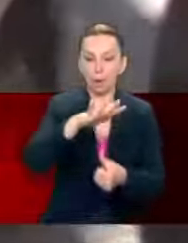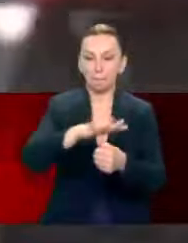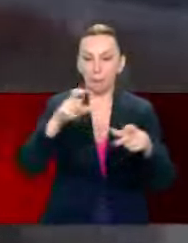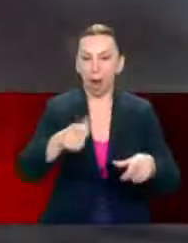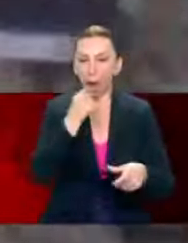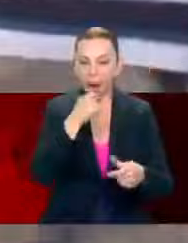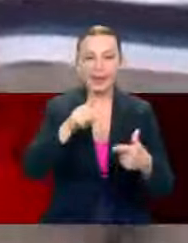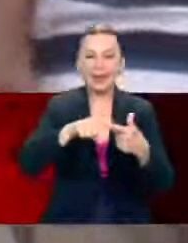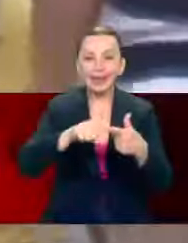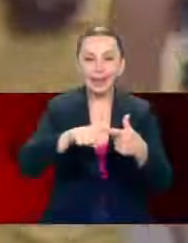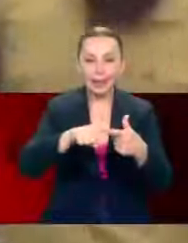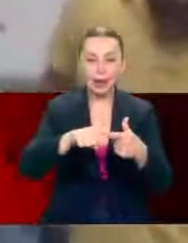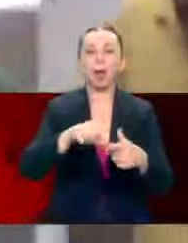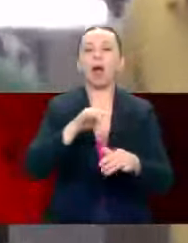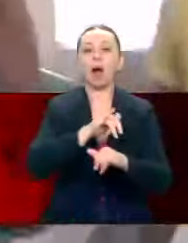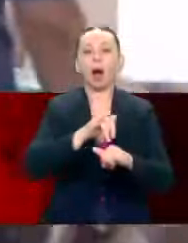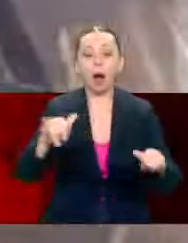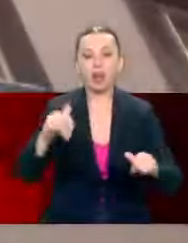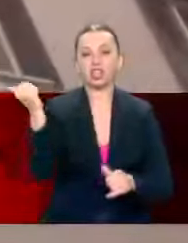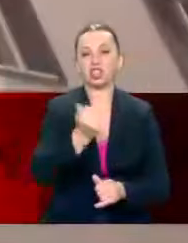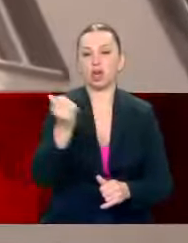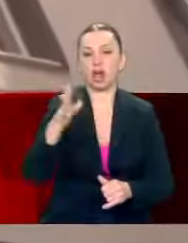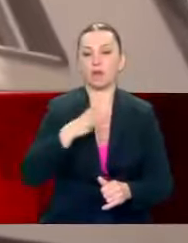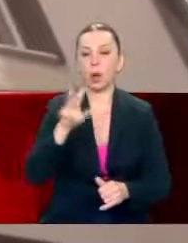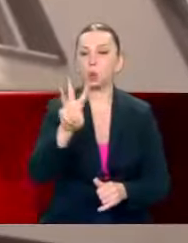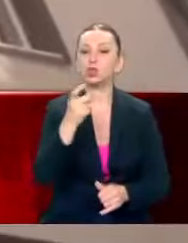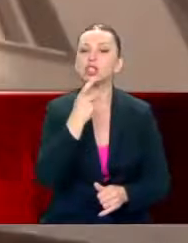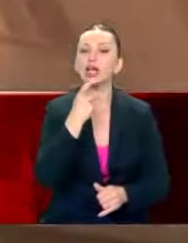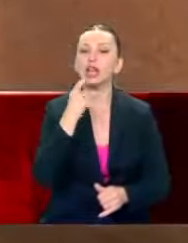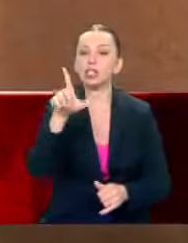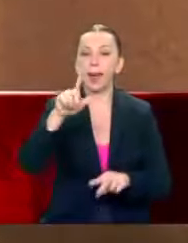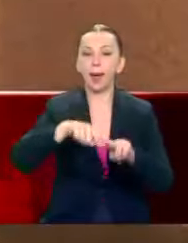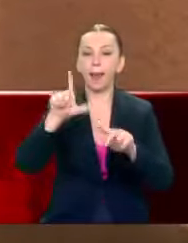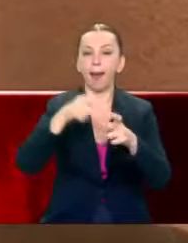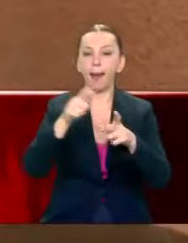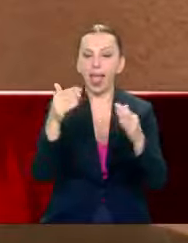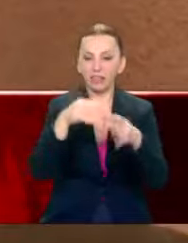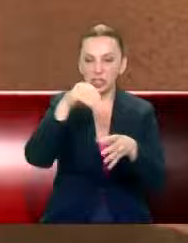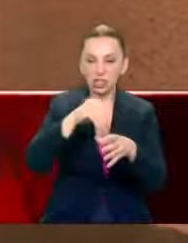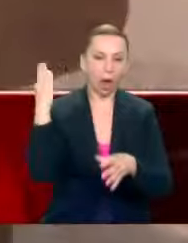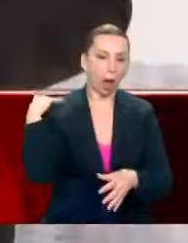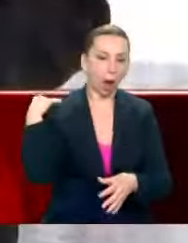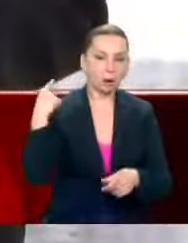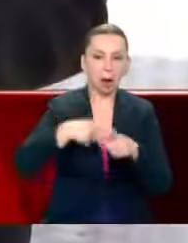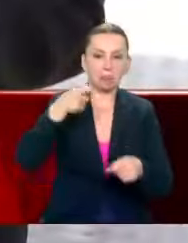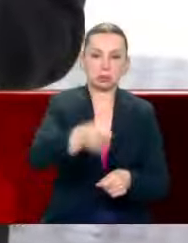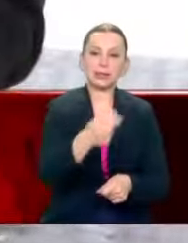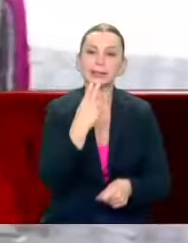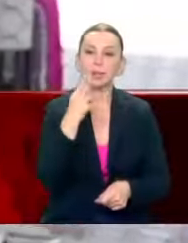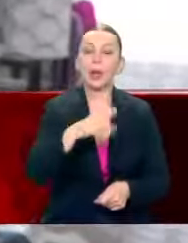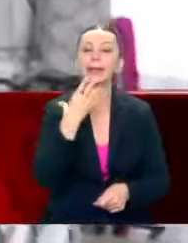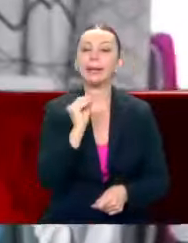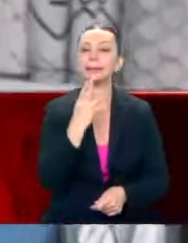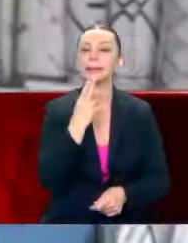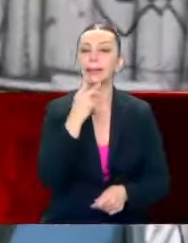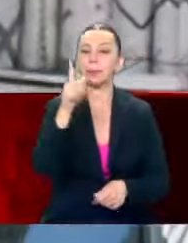Başkent'te aynı gün ikinci kadın cinayeti haberi de Sincan'dan geldi. 30 yaşındaki Lale Polat evinde sırtından bıçaklanarak öldürüldü. İddiaya göre genç